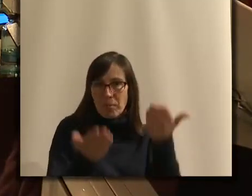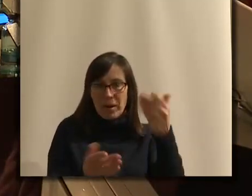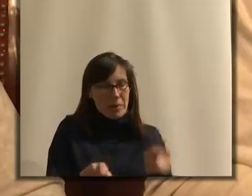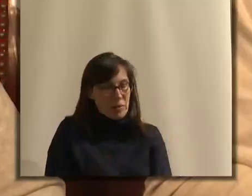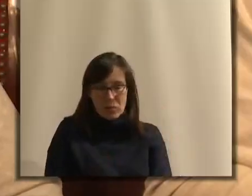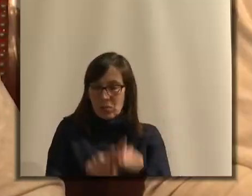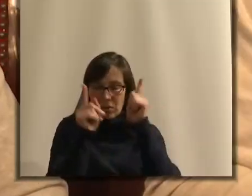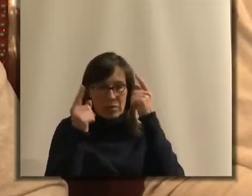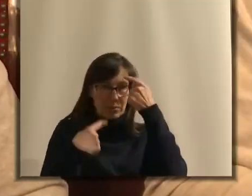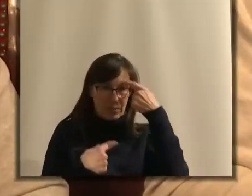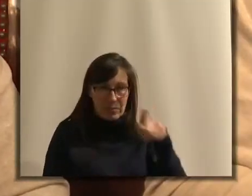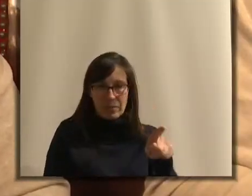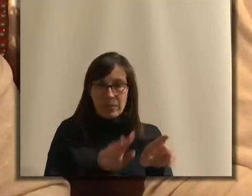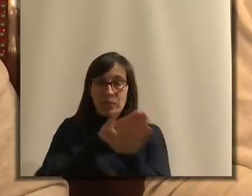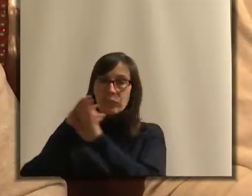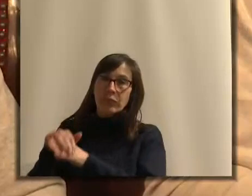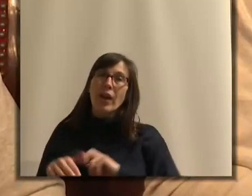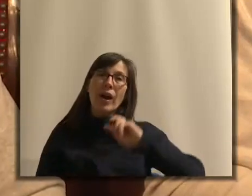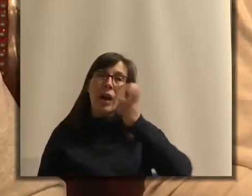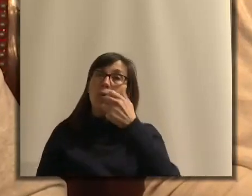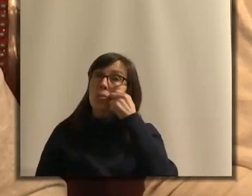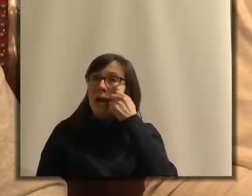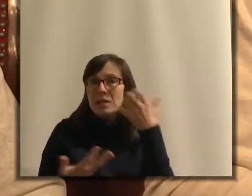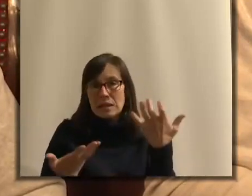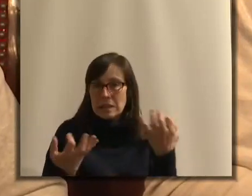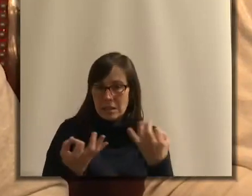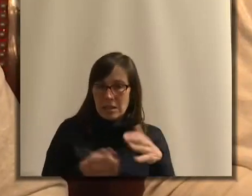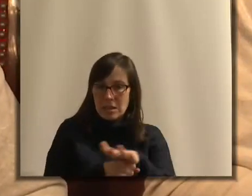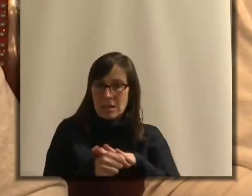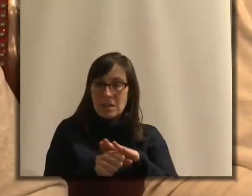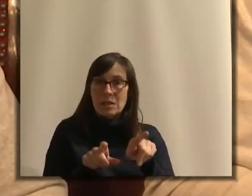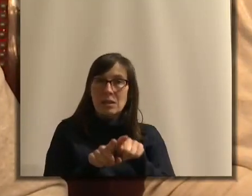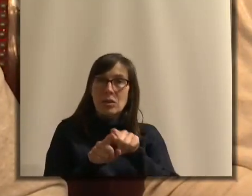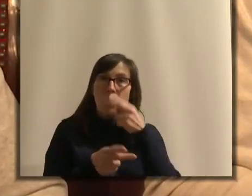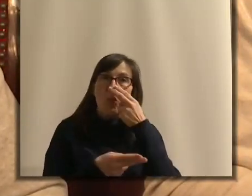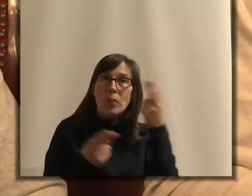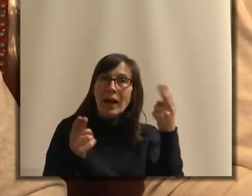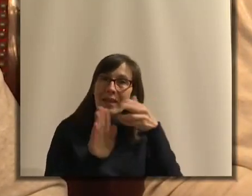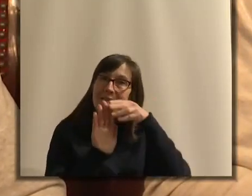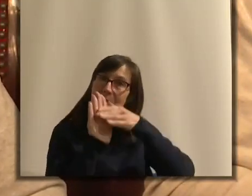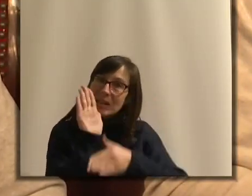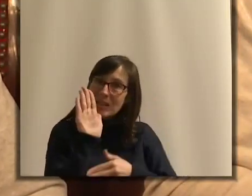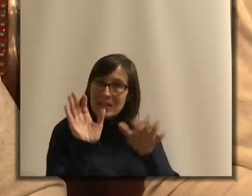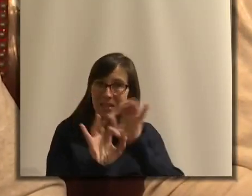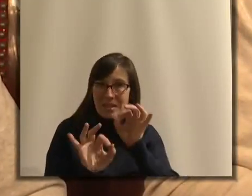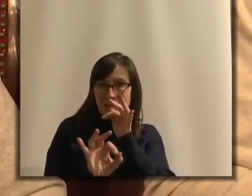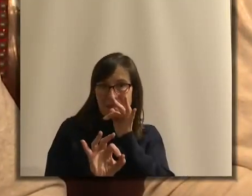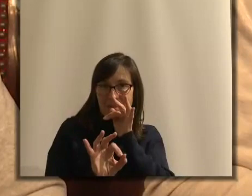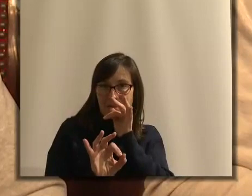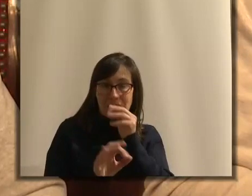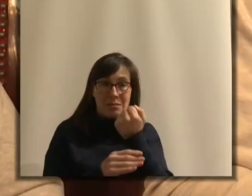entraré, entraré en el tema dels recursos humans, que és el meu camp. No estan publicades encara les bases, vale? Per això no els hi ha